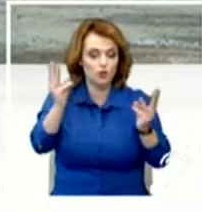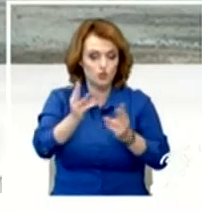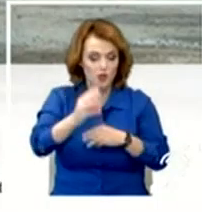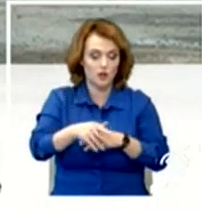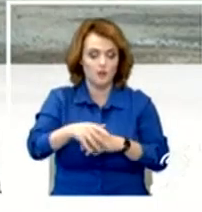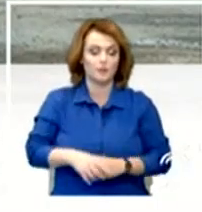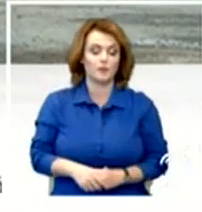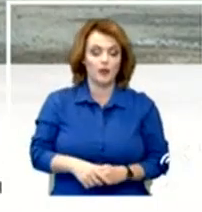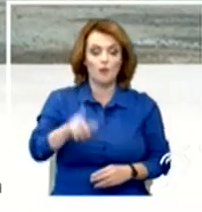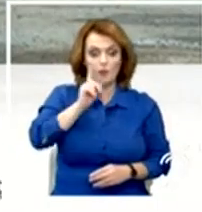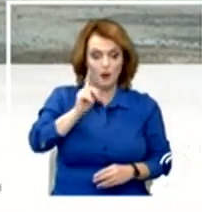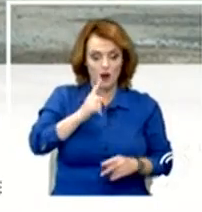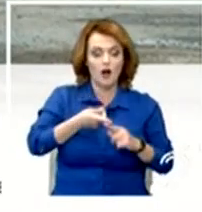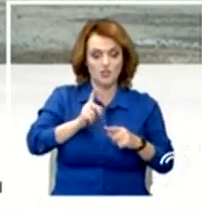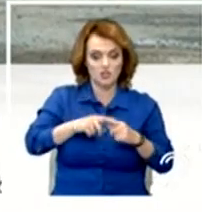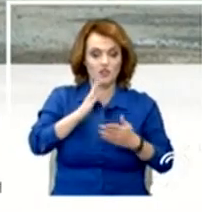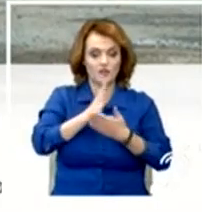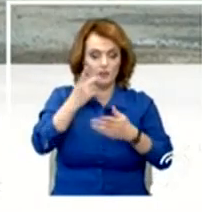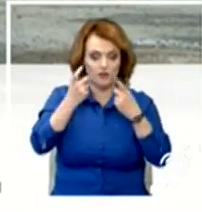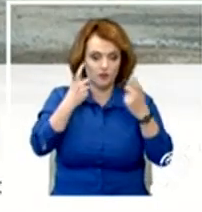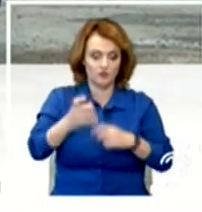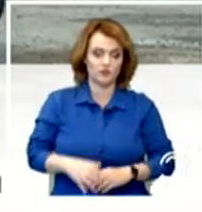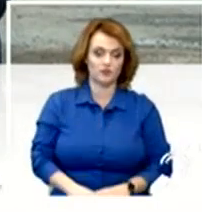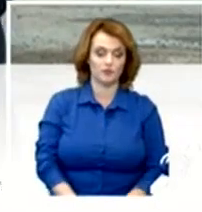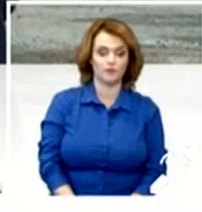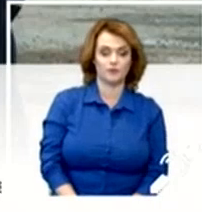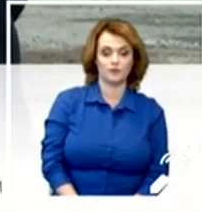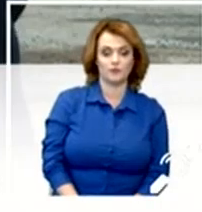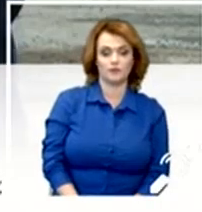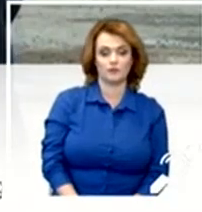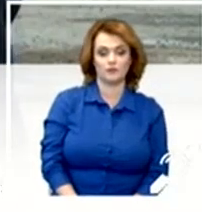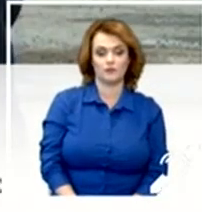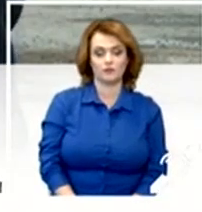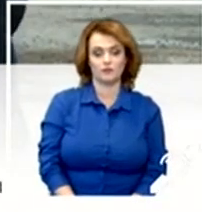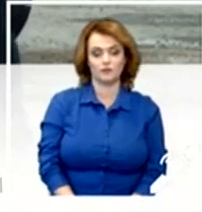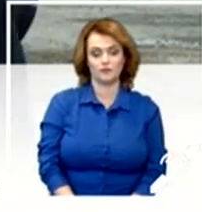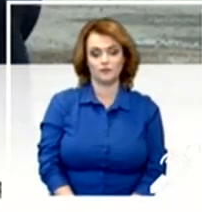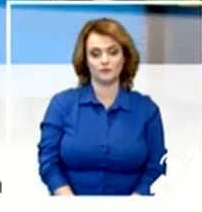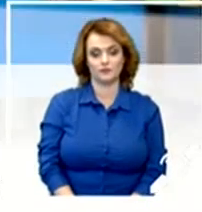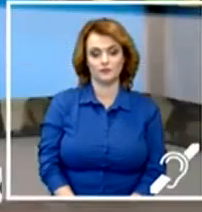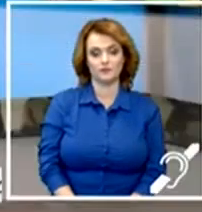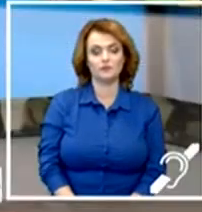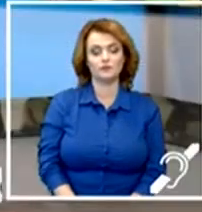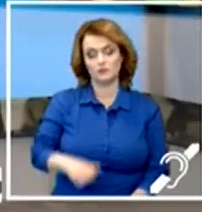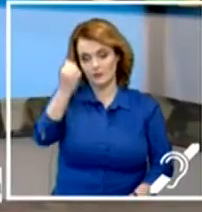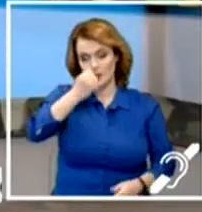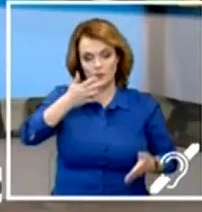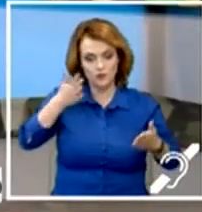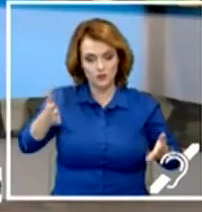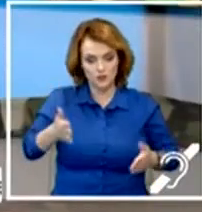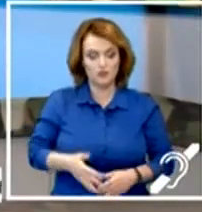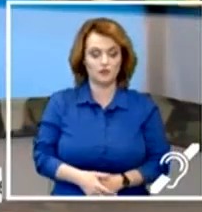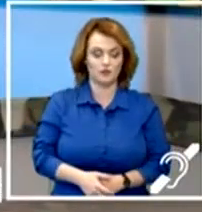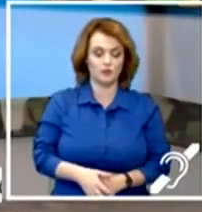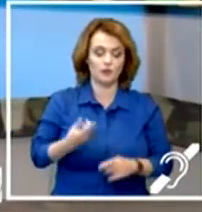cu alte detalii vom reveni în jurnalul mai târziu. Natalia, îți mulțumim